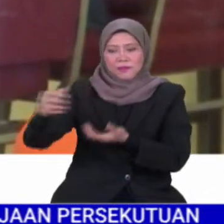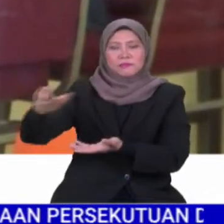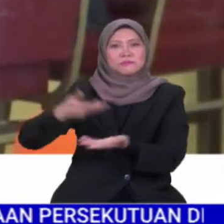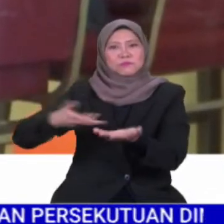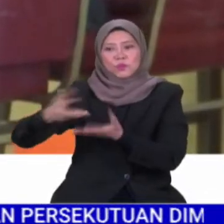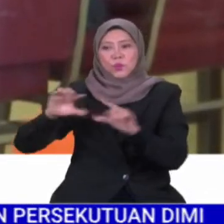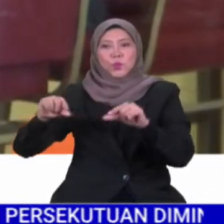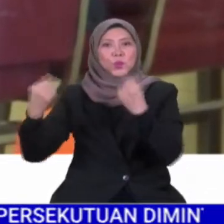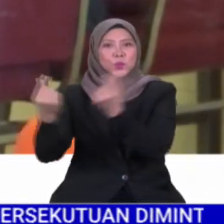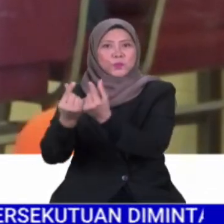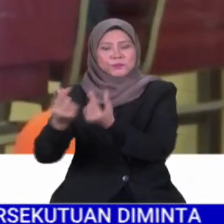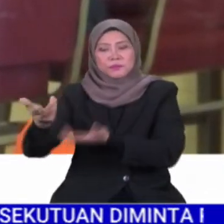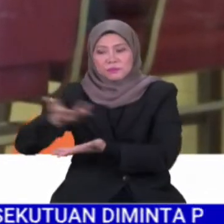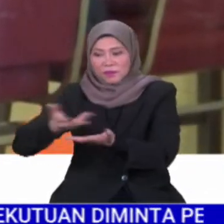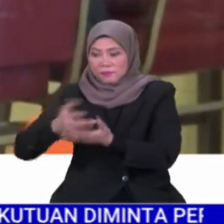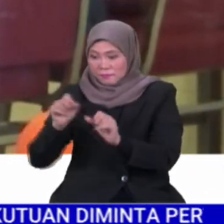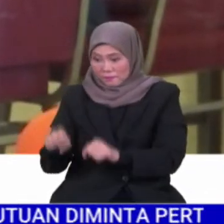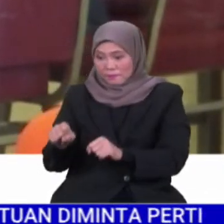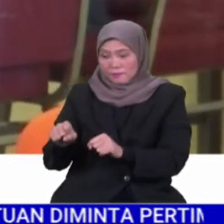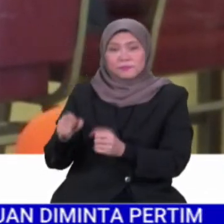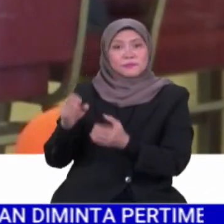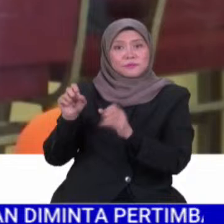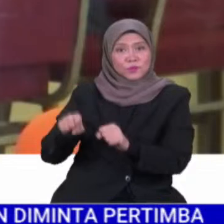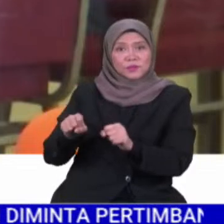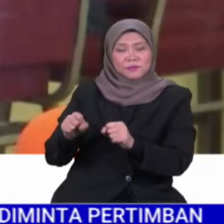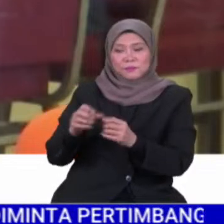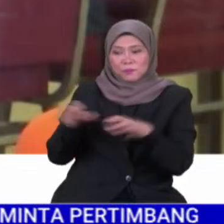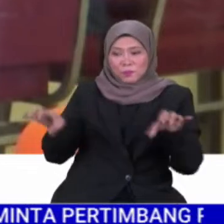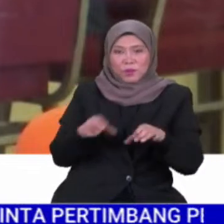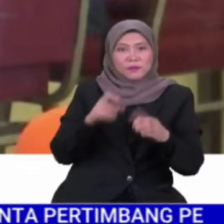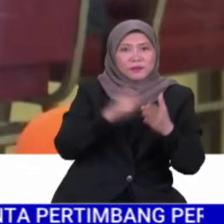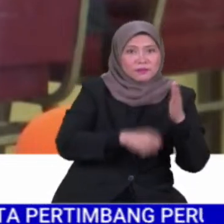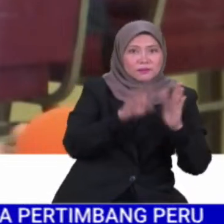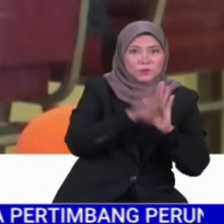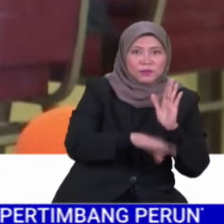orang buat grup. Boleh ke buat menu rahmah ni